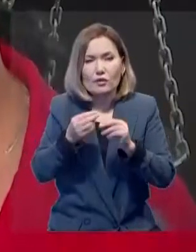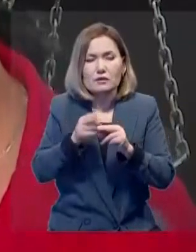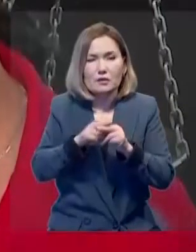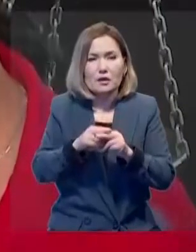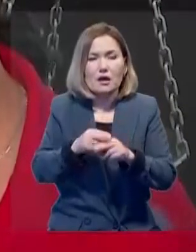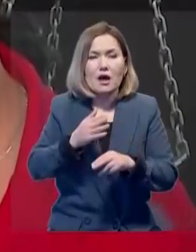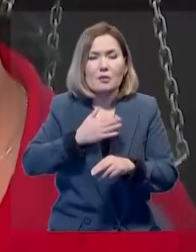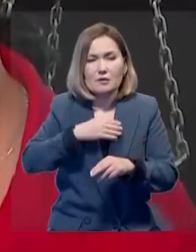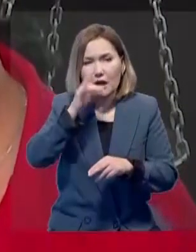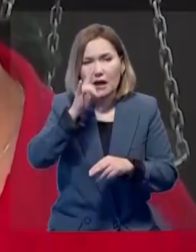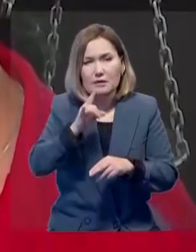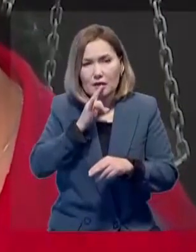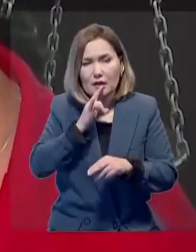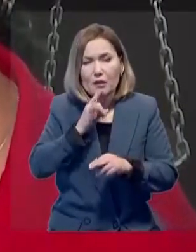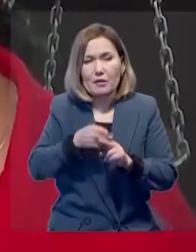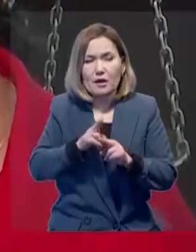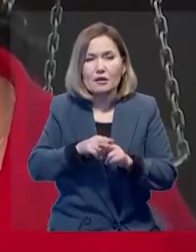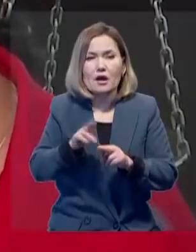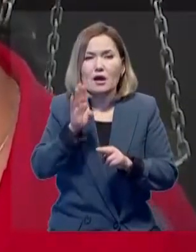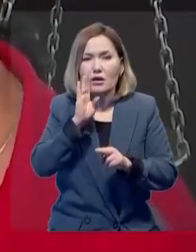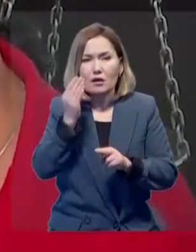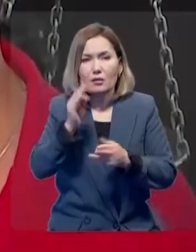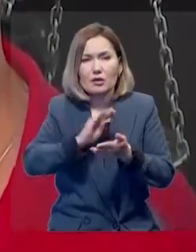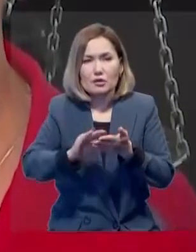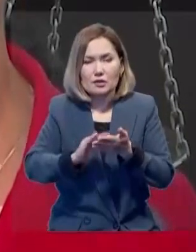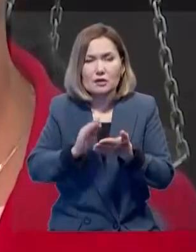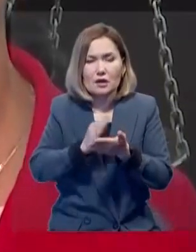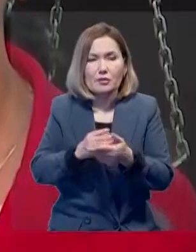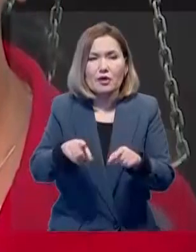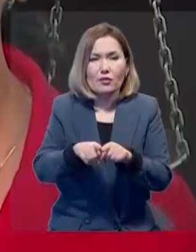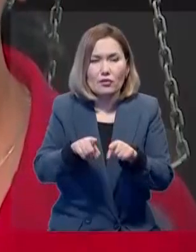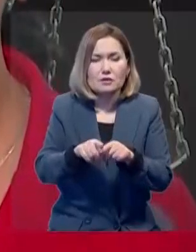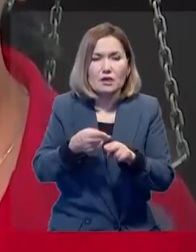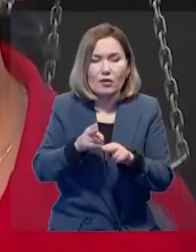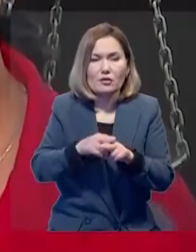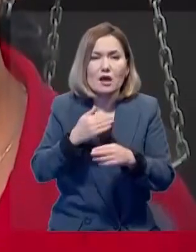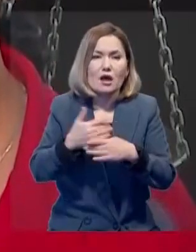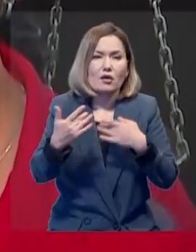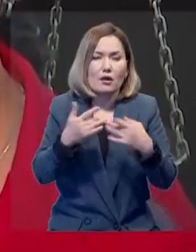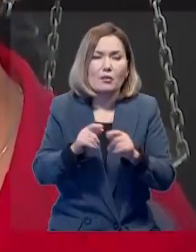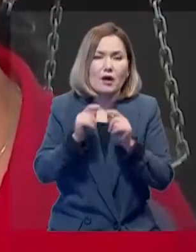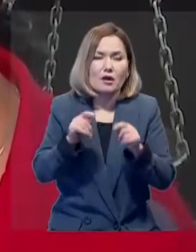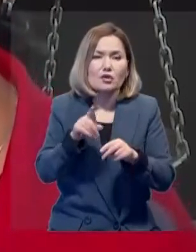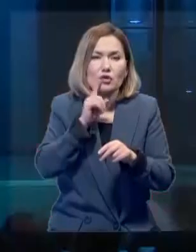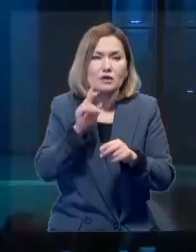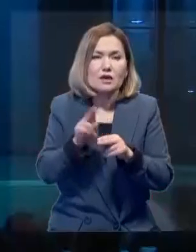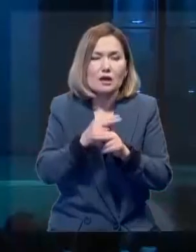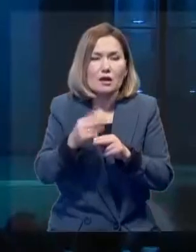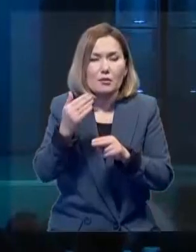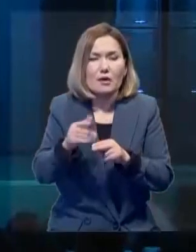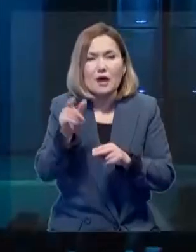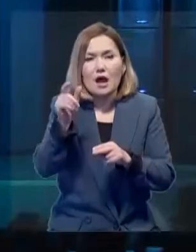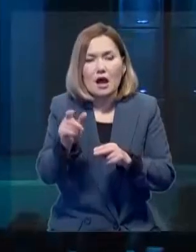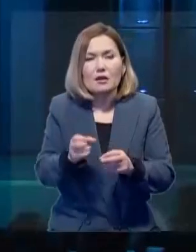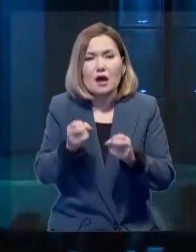деген өзіміздің қазағымыздың қаракөз қызы жазған екен. Осындай дүниелер көп болса, жастарымызды тәрбиелейтін. Адамды